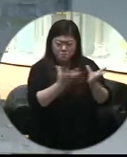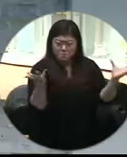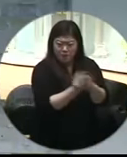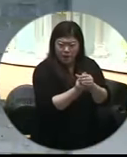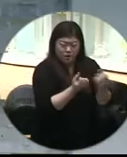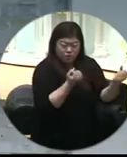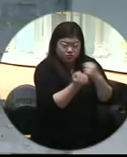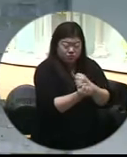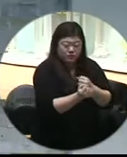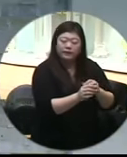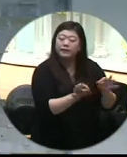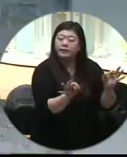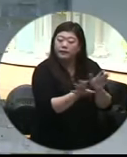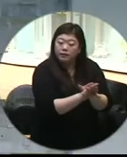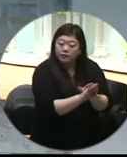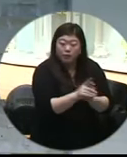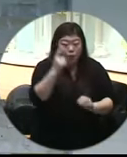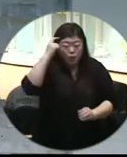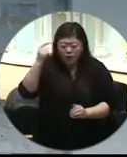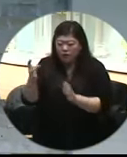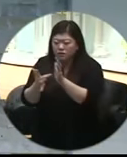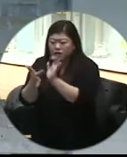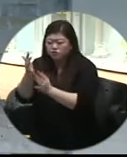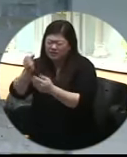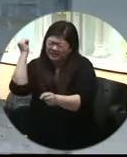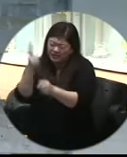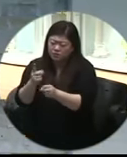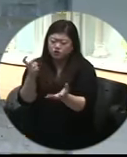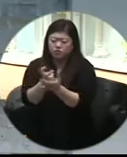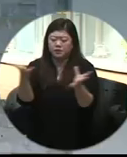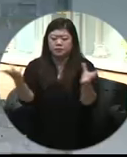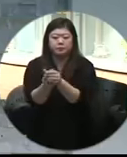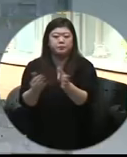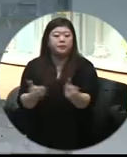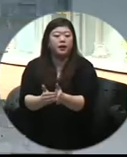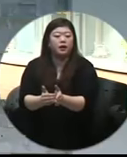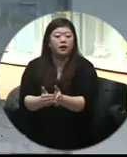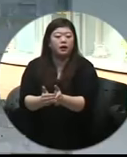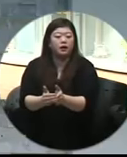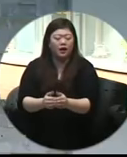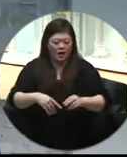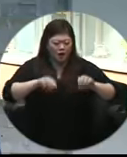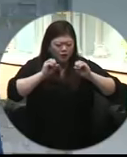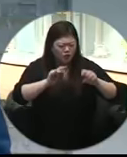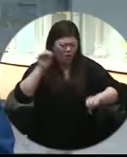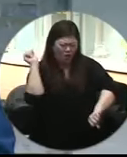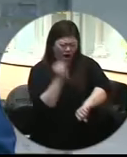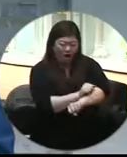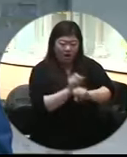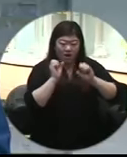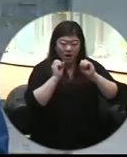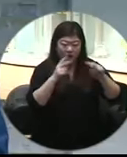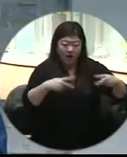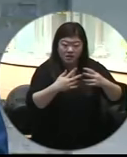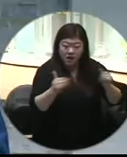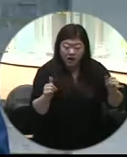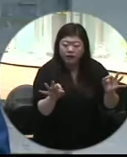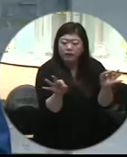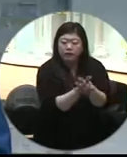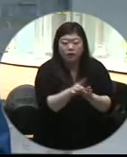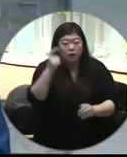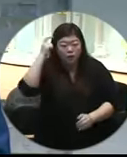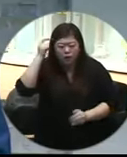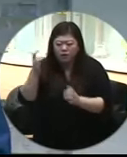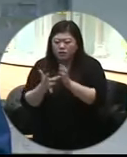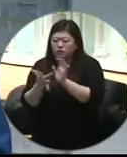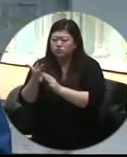왜냐? 예수님의 율법의 완성자이기 때문에. 선지자를 대표하는 엘리야도 살아났습니다. 구약 예언 실체가